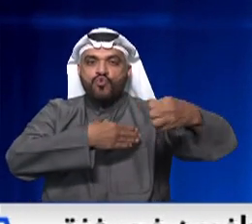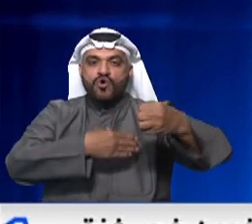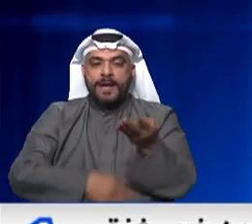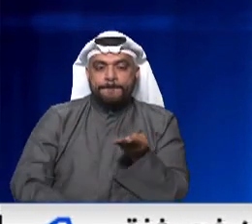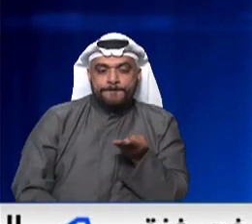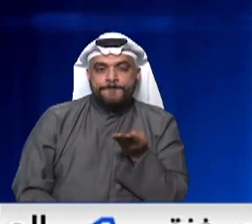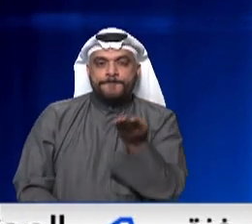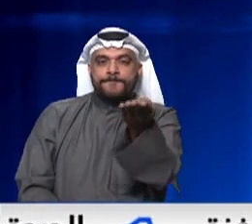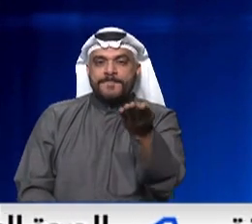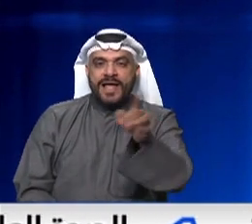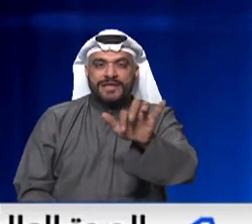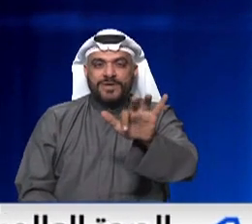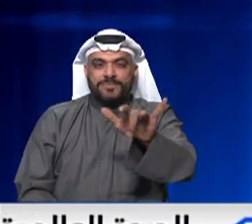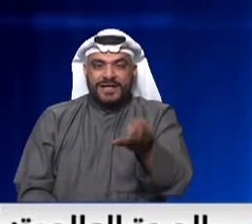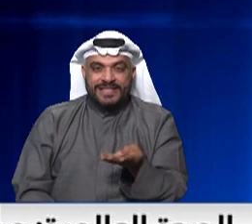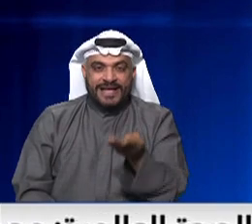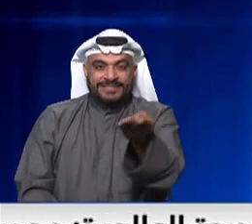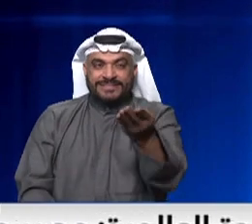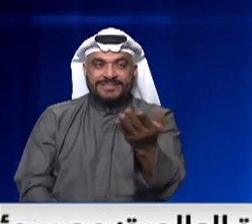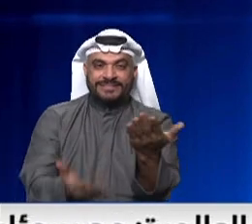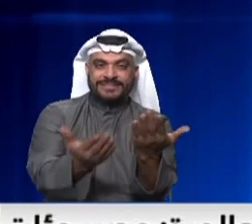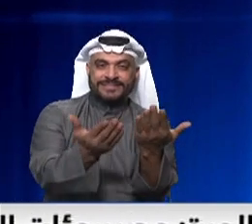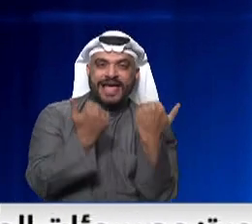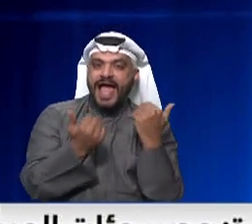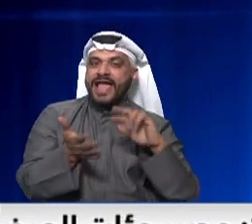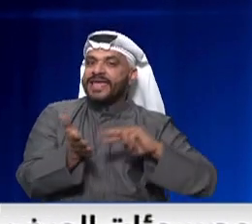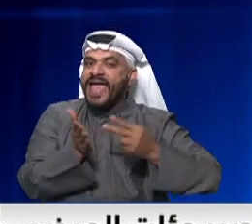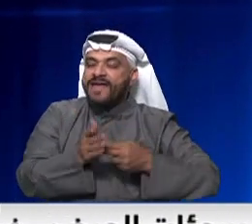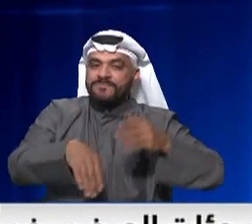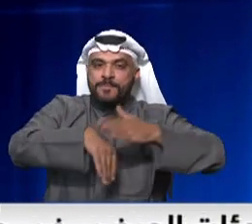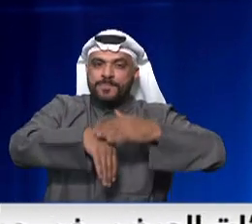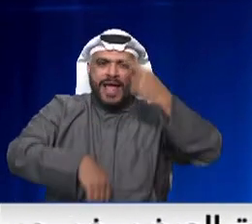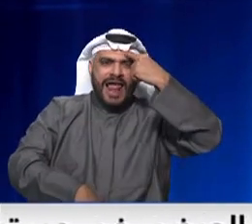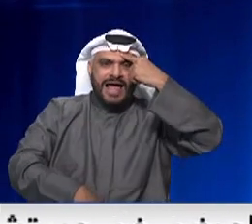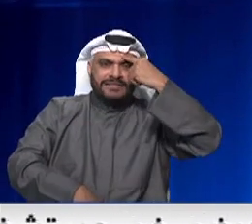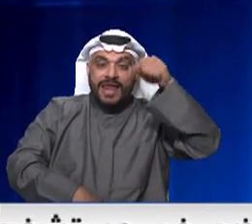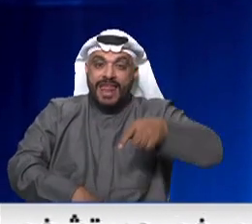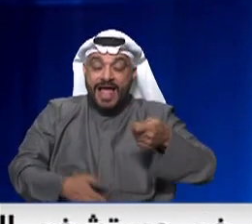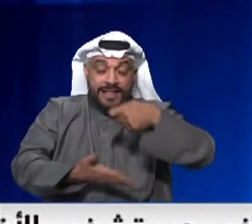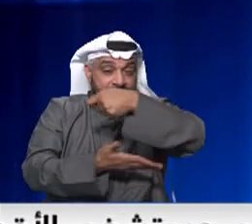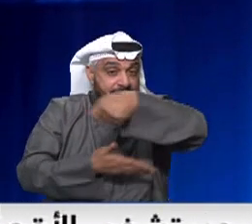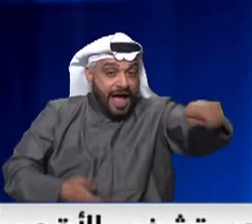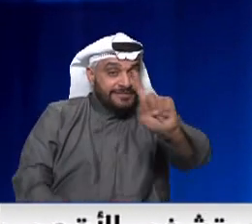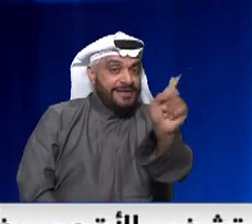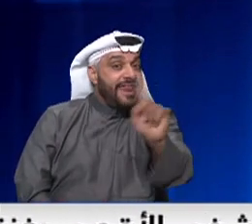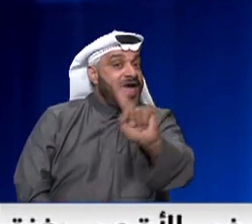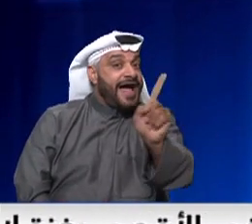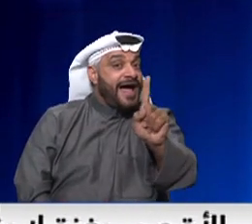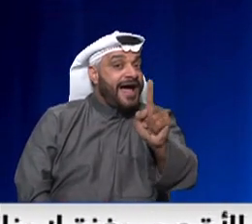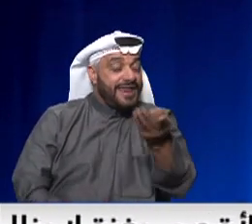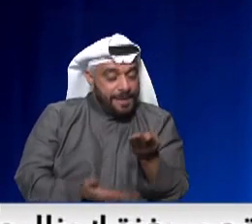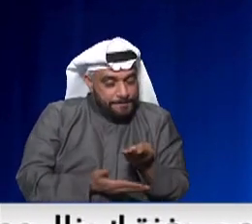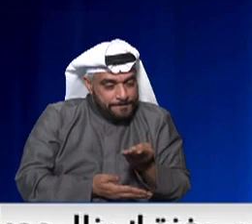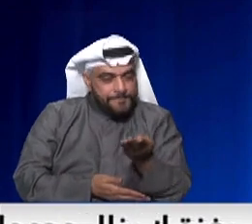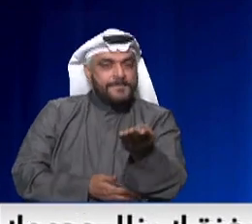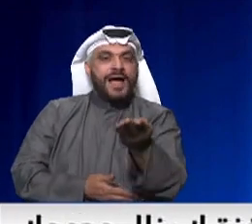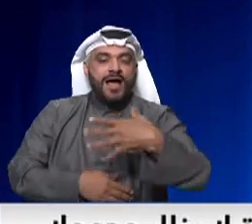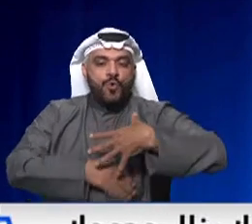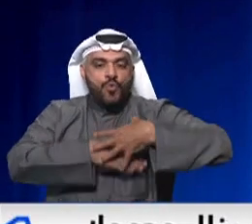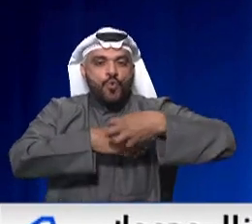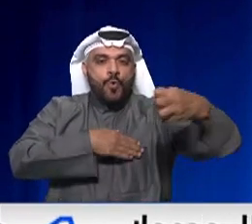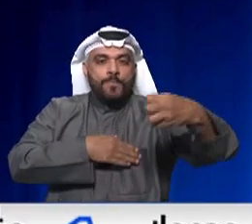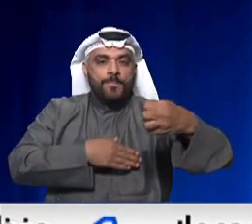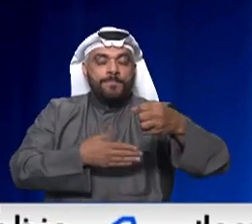التعامل مع مكاتب استقدام العماله المنزليه وذكر بيان مشترك للجهتين انه